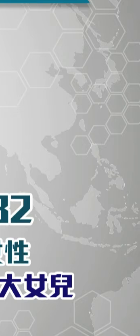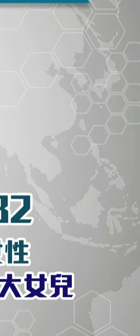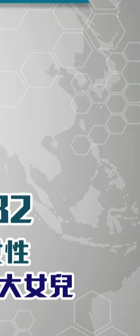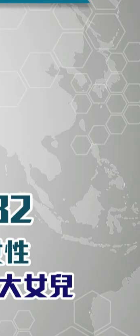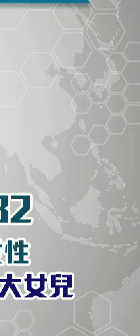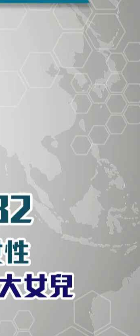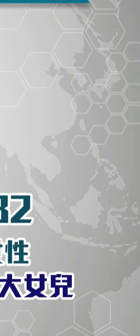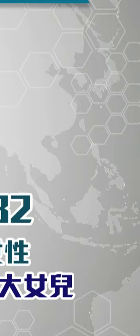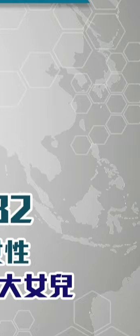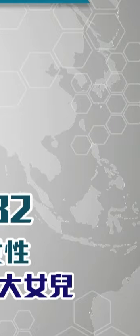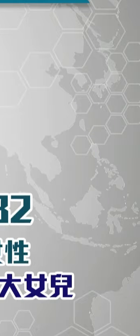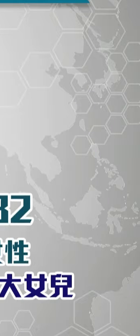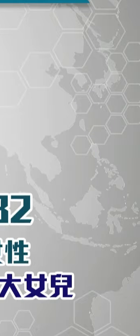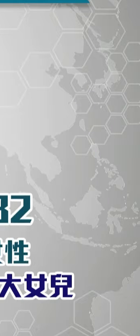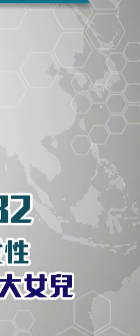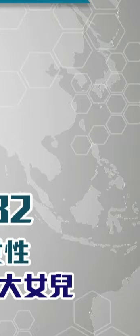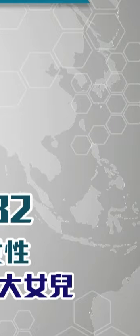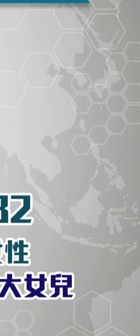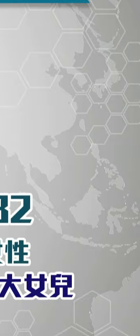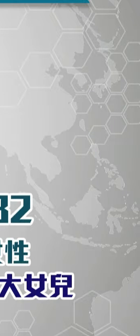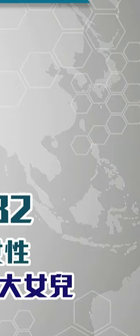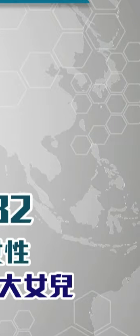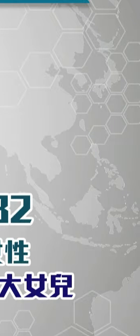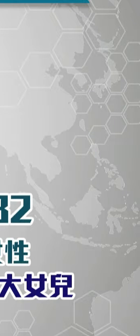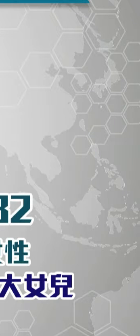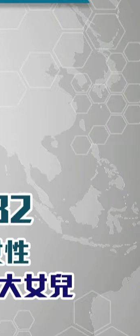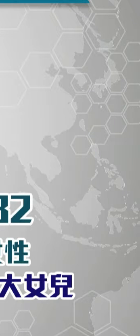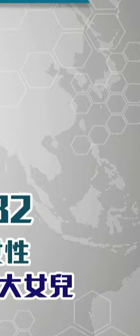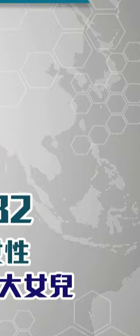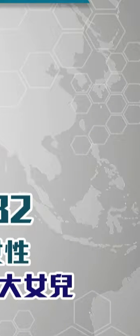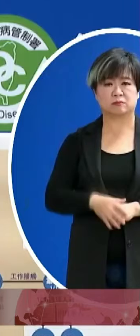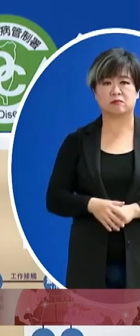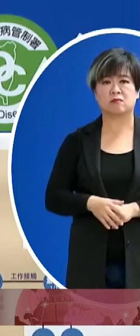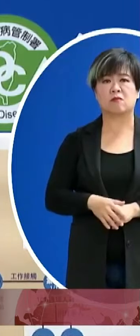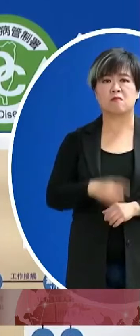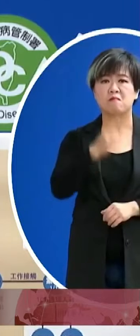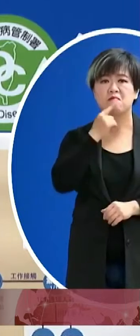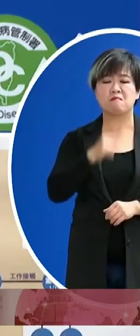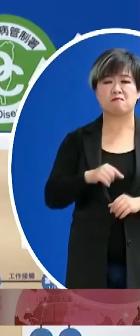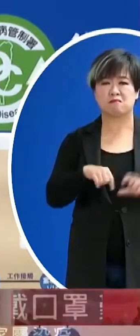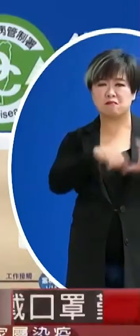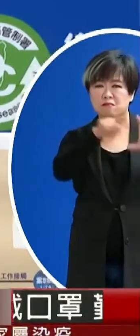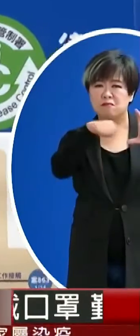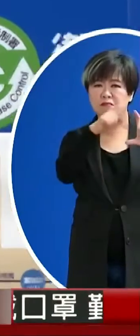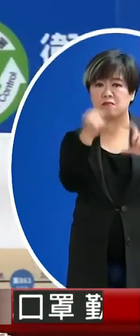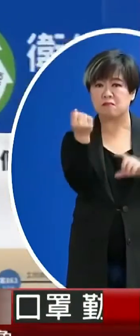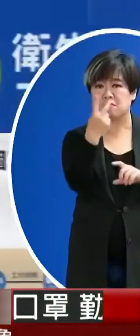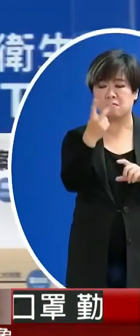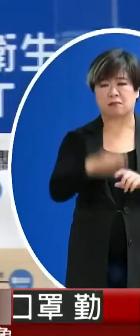他们的感染源头就是先前确诊的案852护理师。 这两位都是从